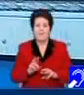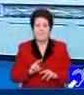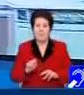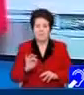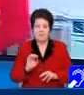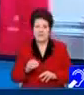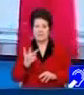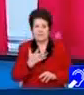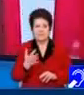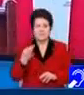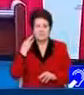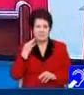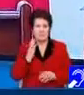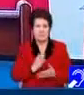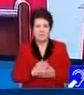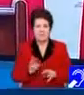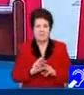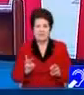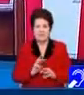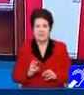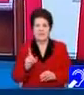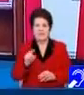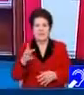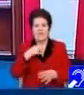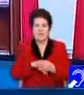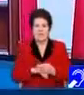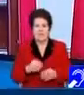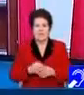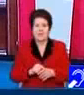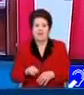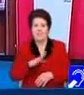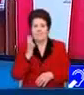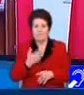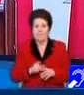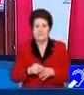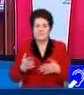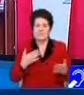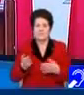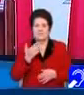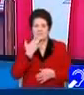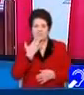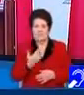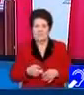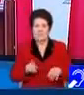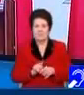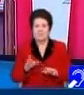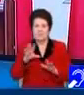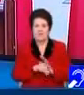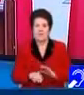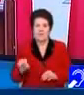Are 35 de ani și a fost până acum la Ministerul de Interne, unde conducea Direcția Generală Relații Internaționale și